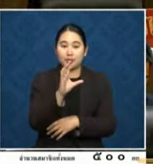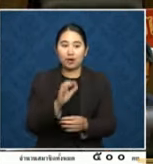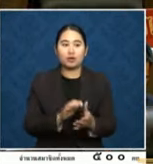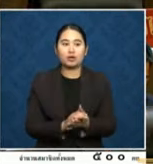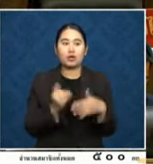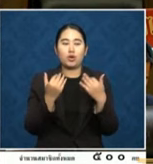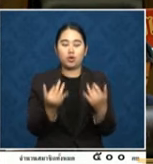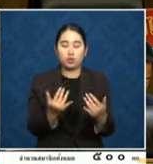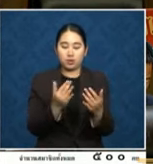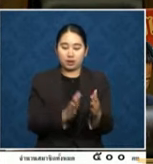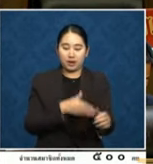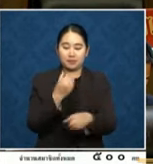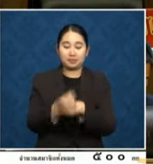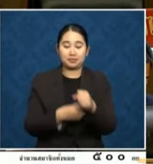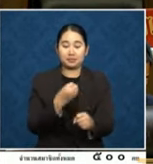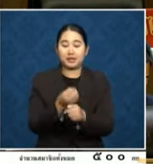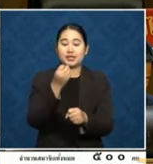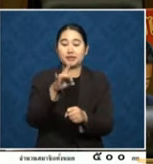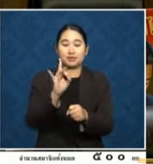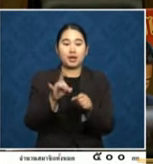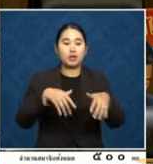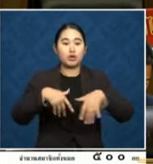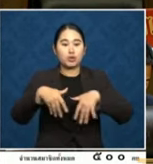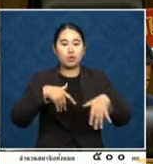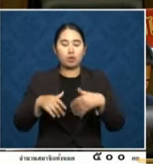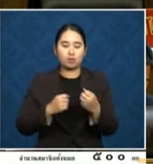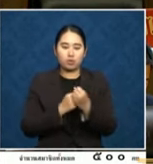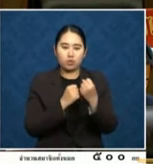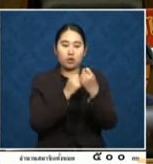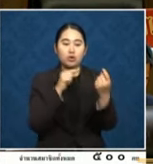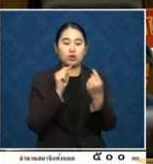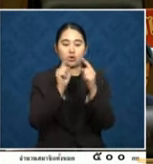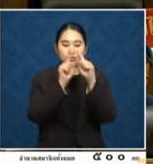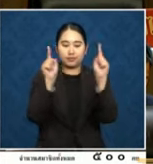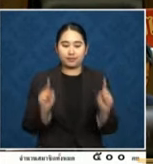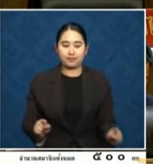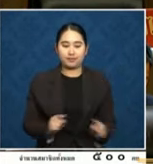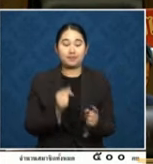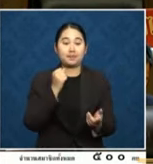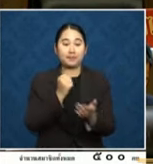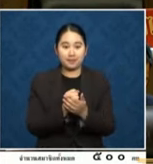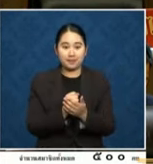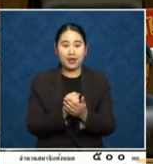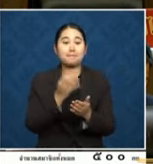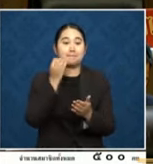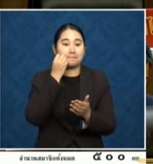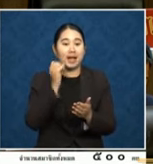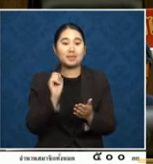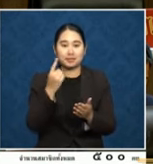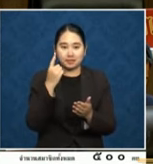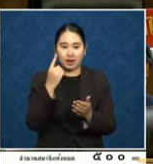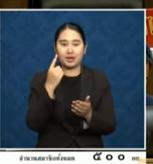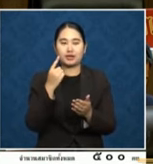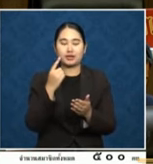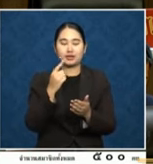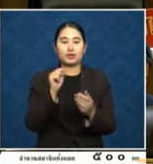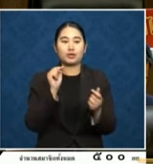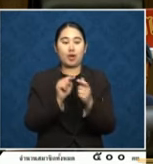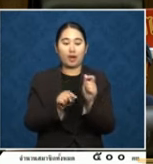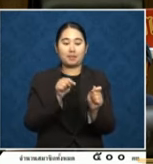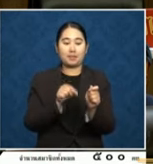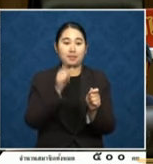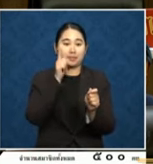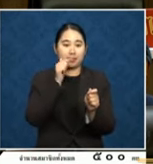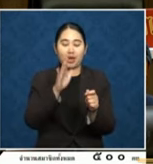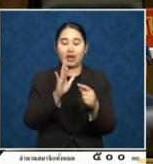ว่า18ปีครับที่ชาวบ้านต่อสู้เพื่อเอกสารสิทธิ์ที่ดินทำกินบ้านใหม่ฉลองราษฎร์ตำบลศบป้าดอำเภอแม่เมาะปั